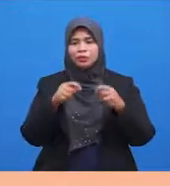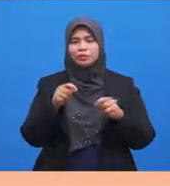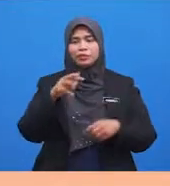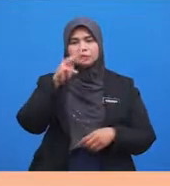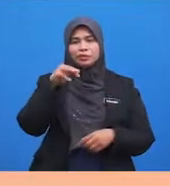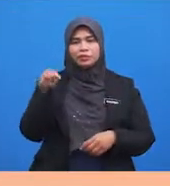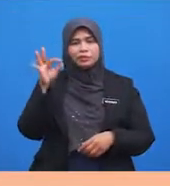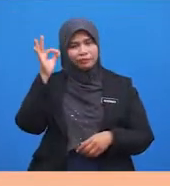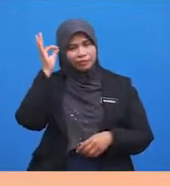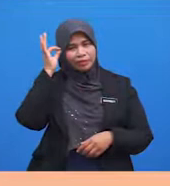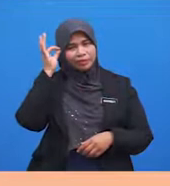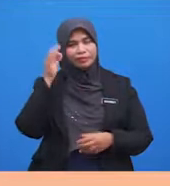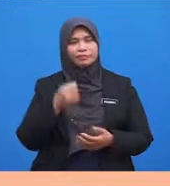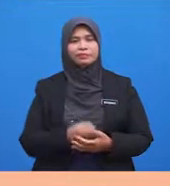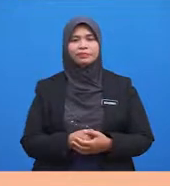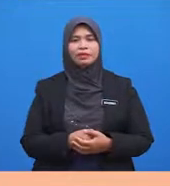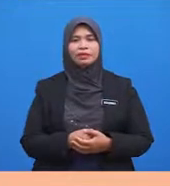murid-murid fikirkan.